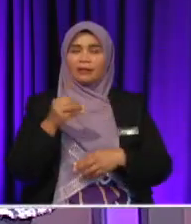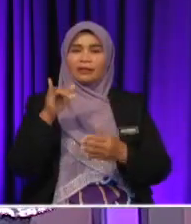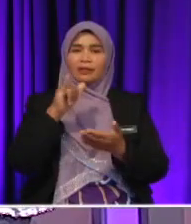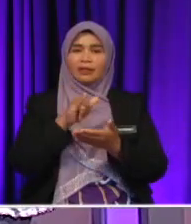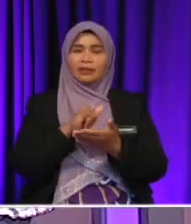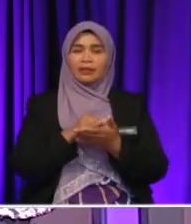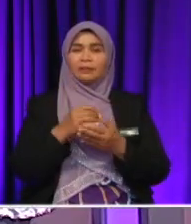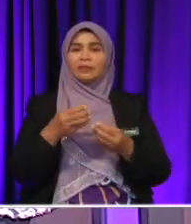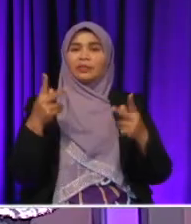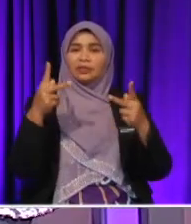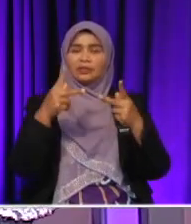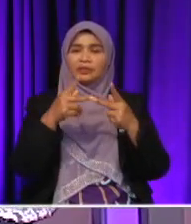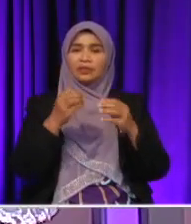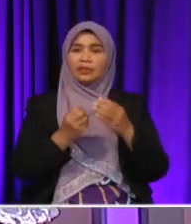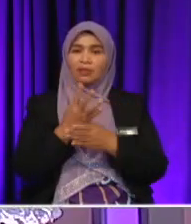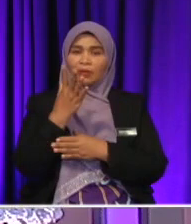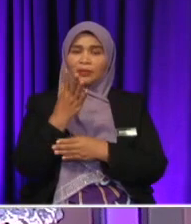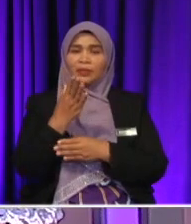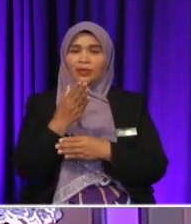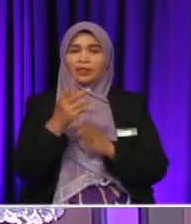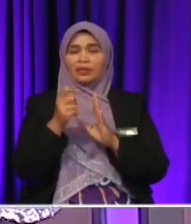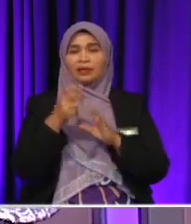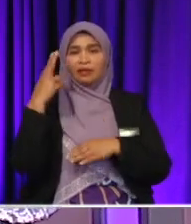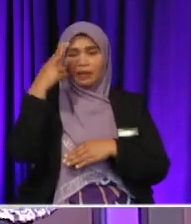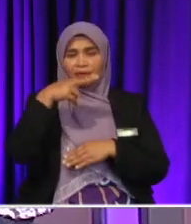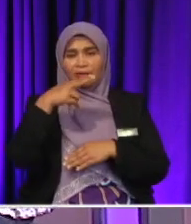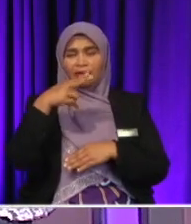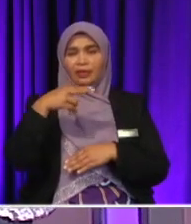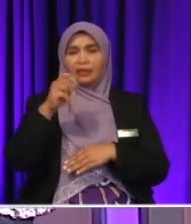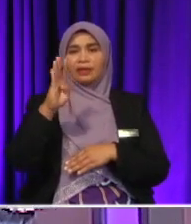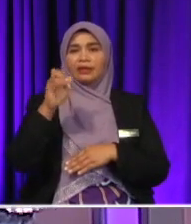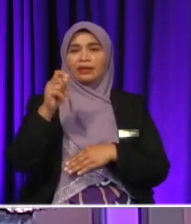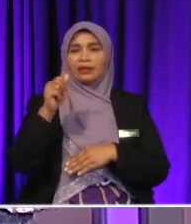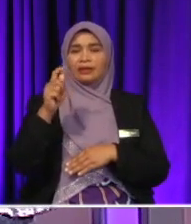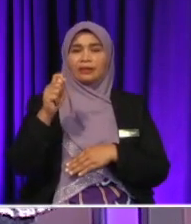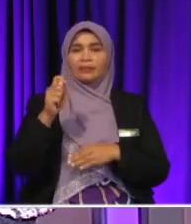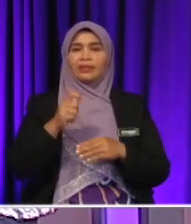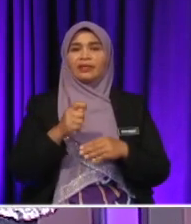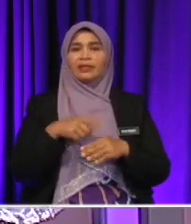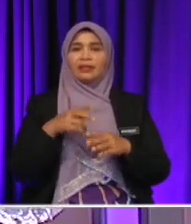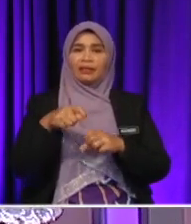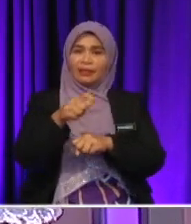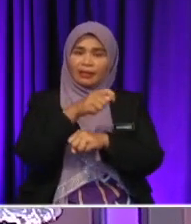penyesuaian tumbuhan terhadap habitatnya jadi event Tengok ya